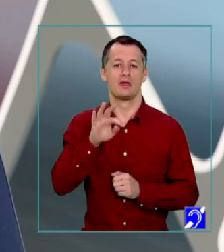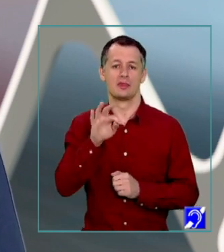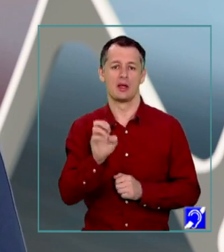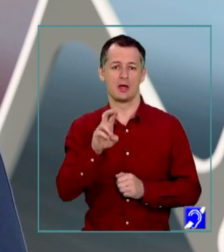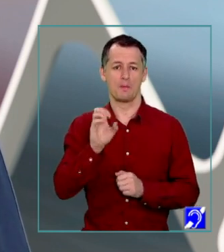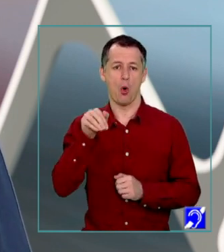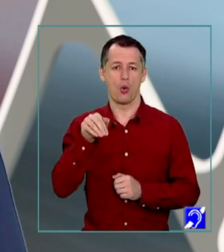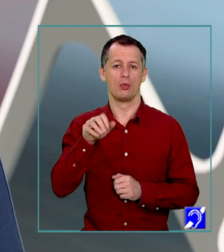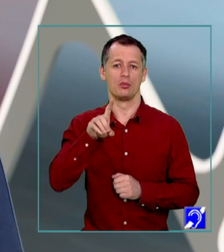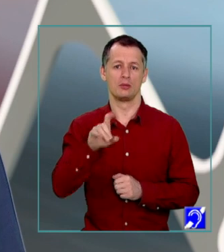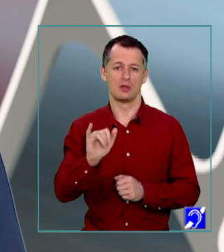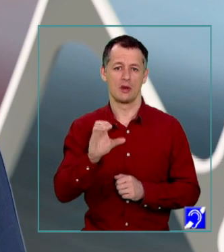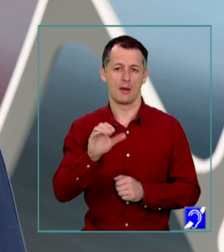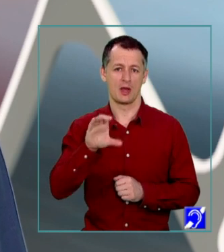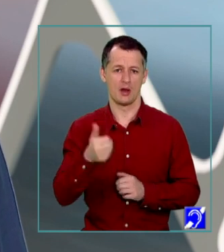De ce? Pentru că,